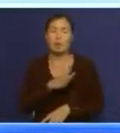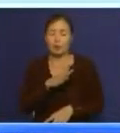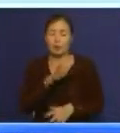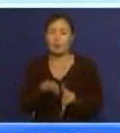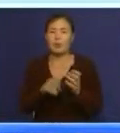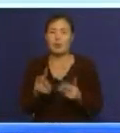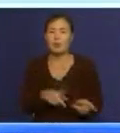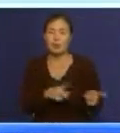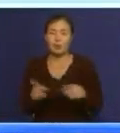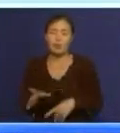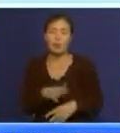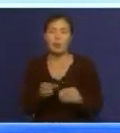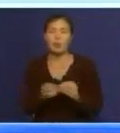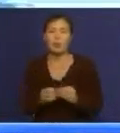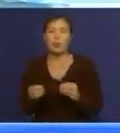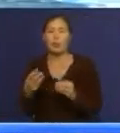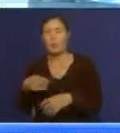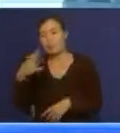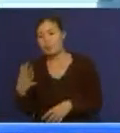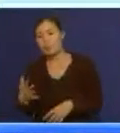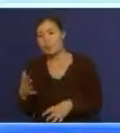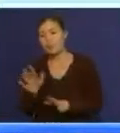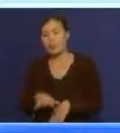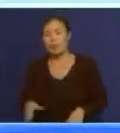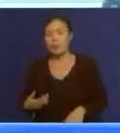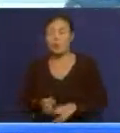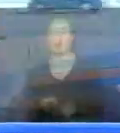адамдай қауіпсіз жерге көшірілді. Оның ішінде 35-і кішкентай бала болды.